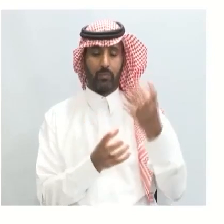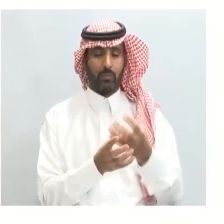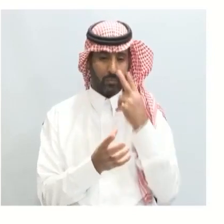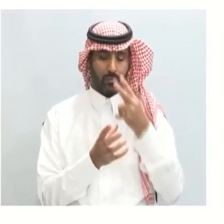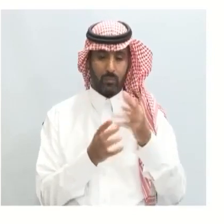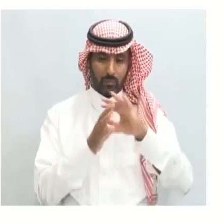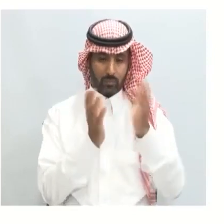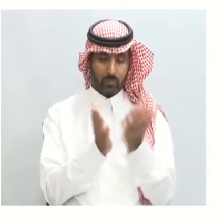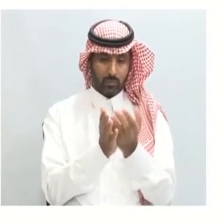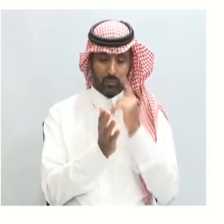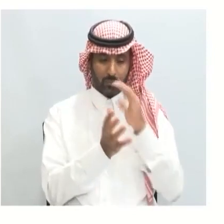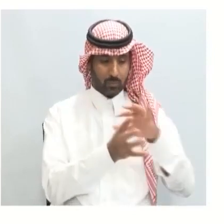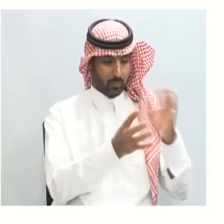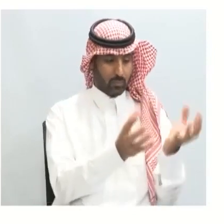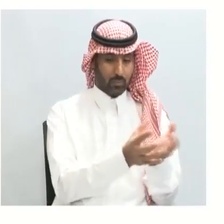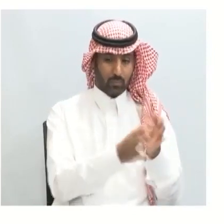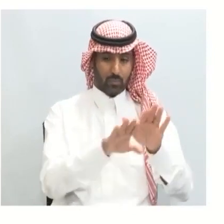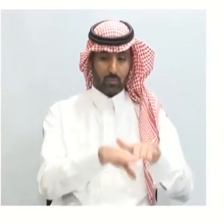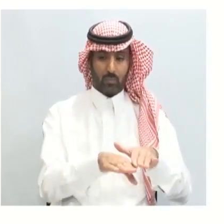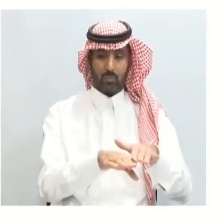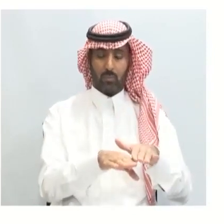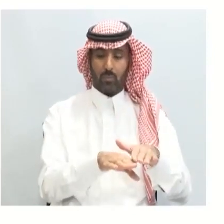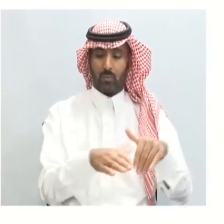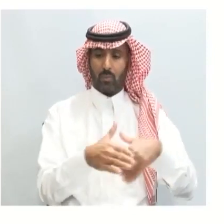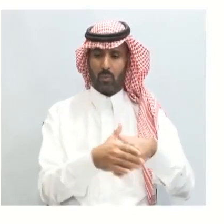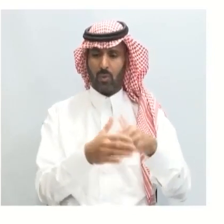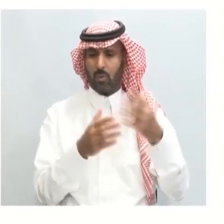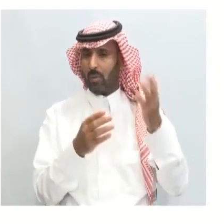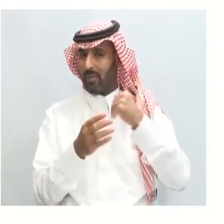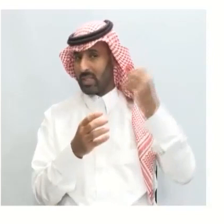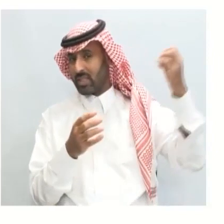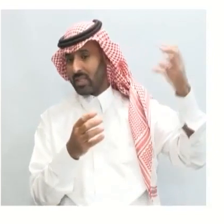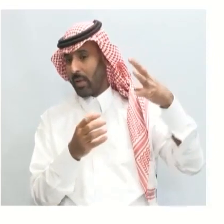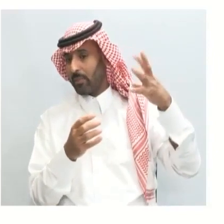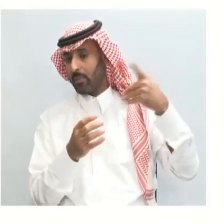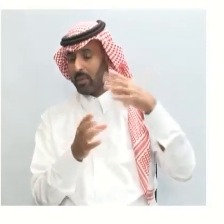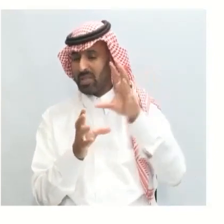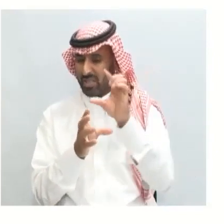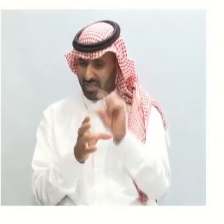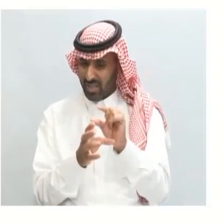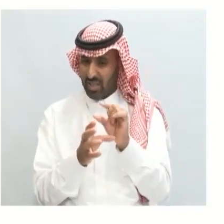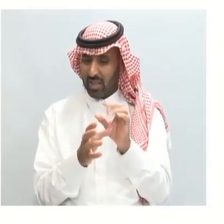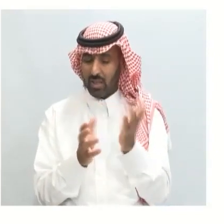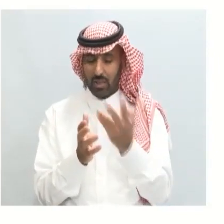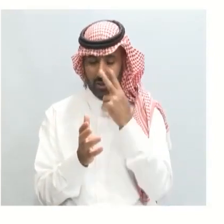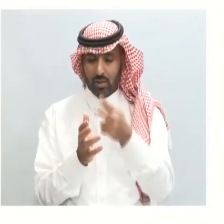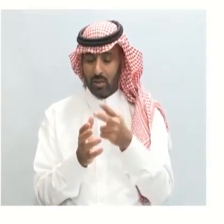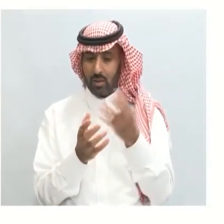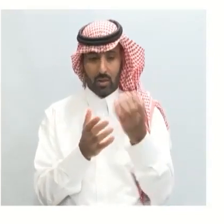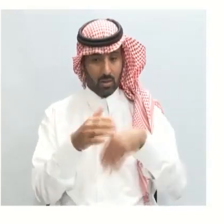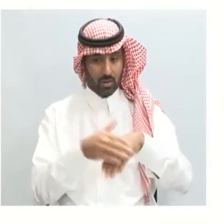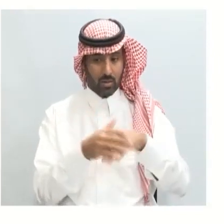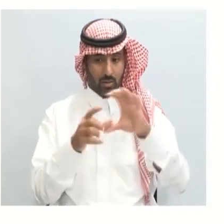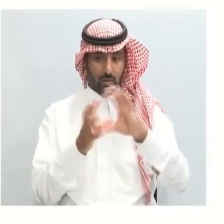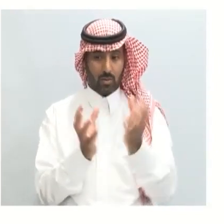لاحظ هذه الصوره عندما تترك كره القدم في مكان في ظل ماذا يحدث لها يقل حجمها احسنتم اذا لاحظنا ان كره القدم